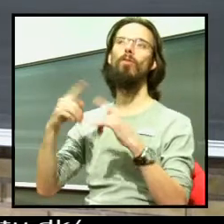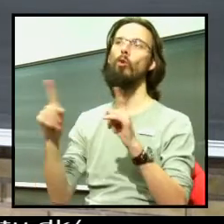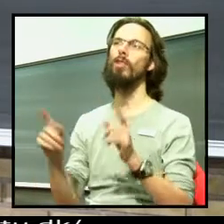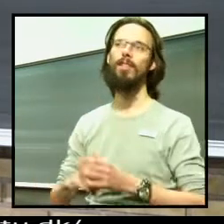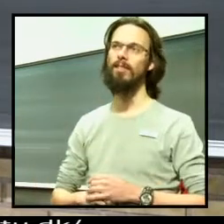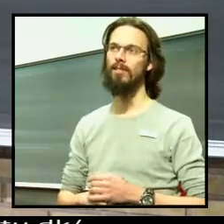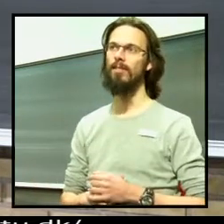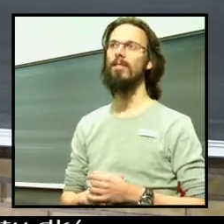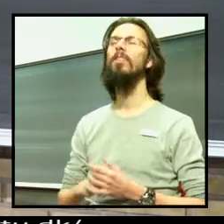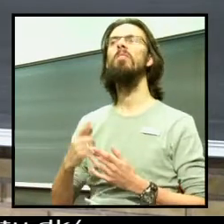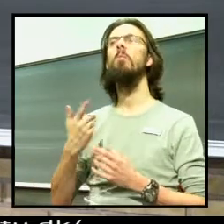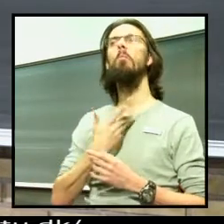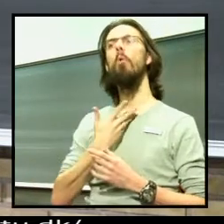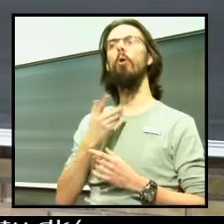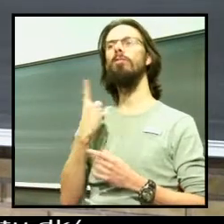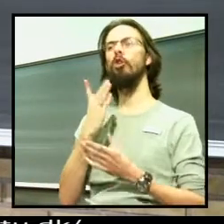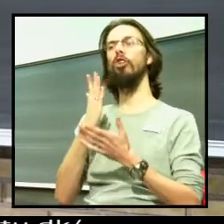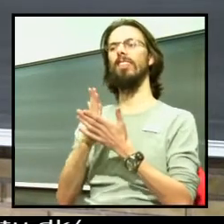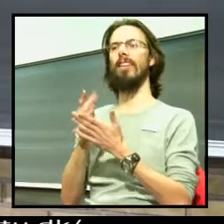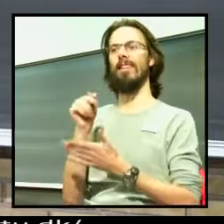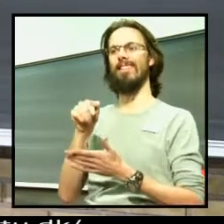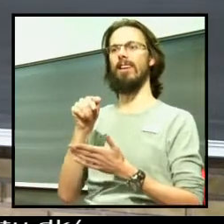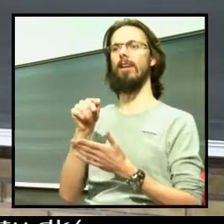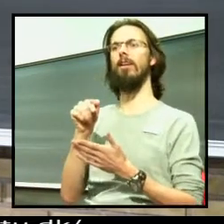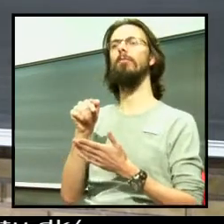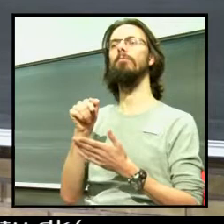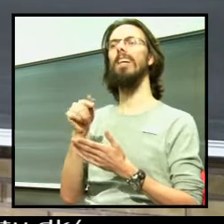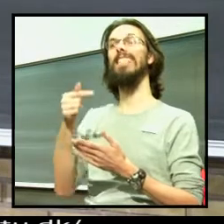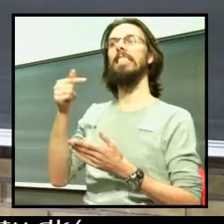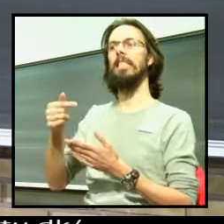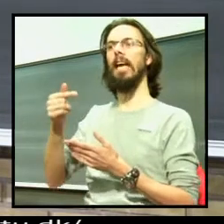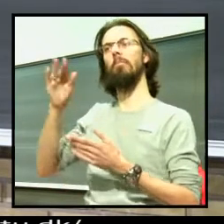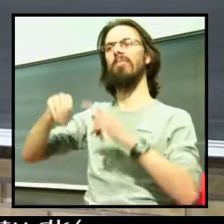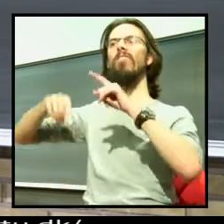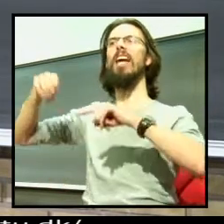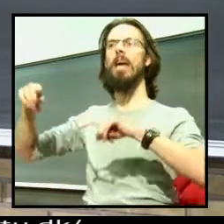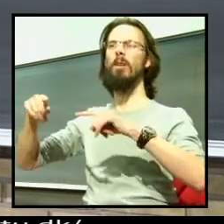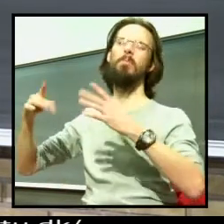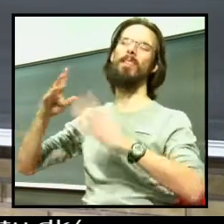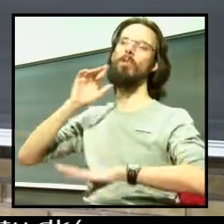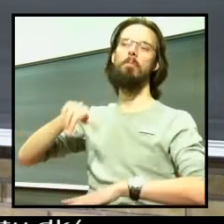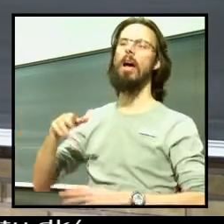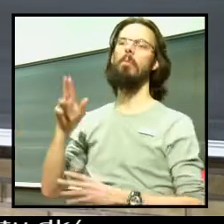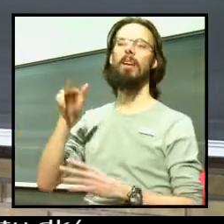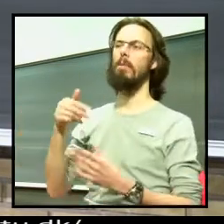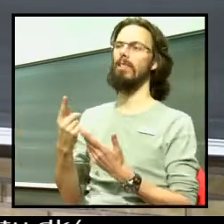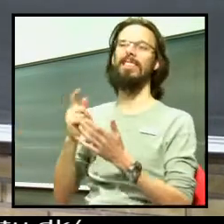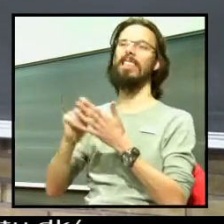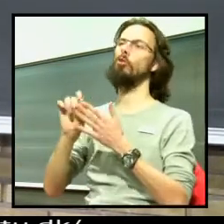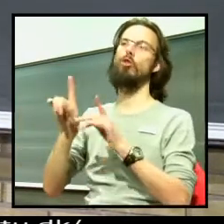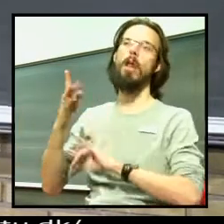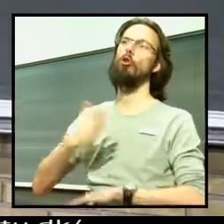Vi prøver sådan ret konsekvent her at lade t være den variable, men det er selvfølgelig lige meget, altså man kan jo omformulere det her, som man nu har lyst